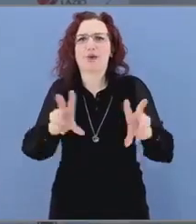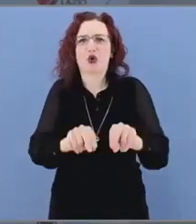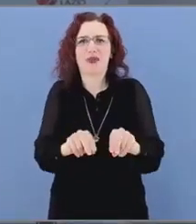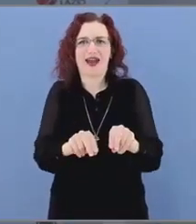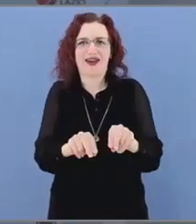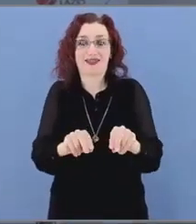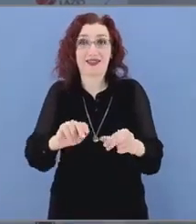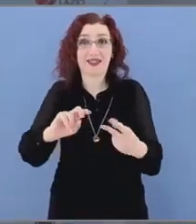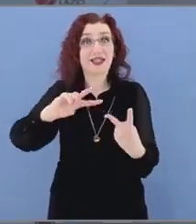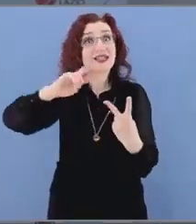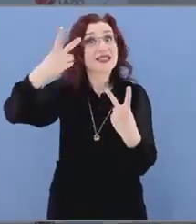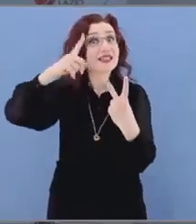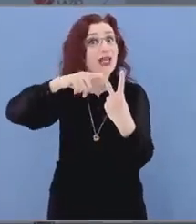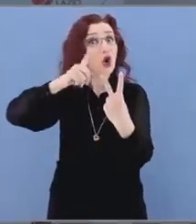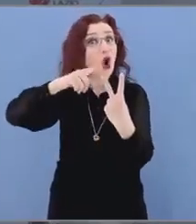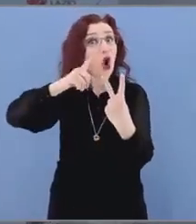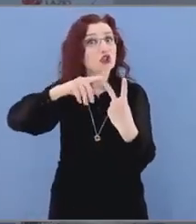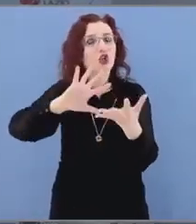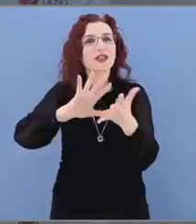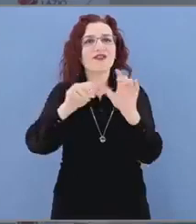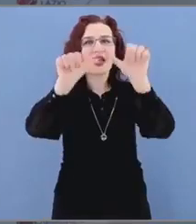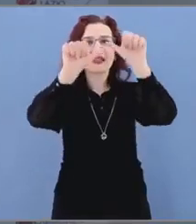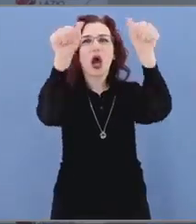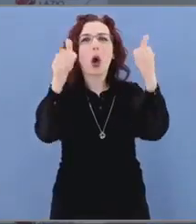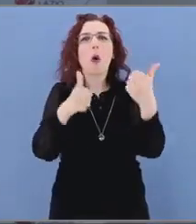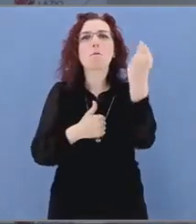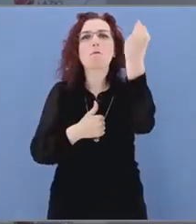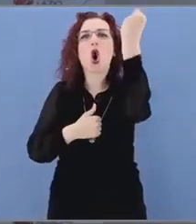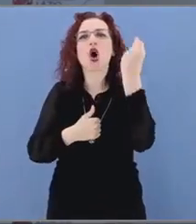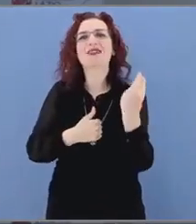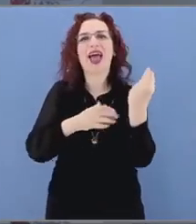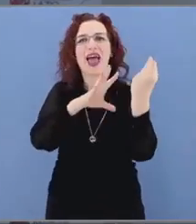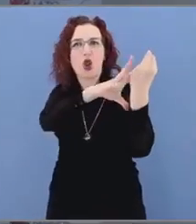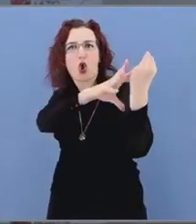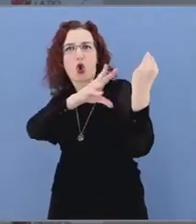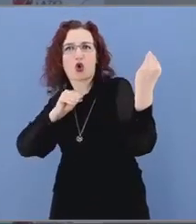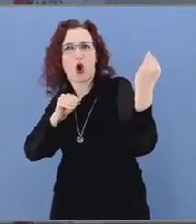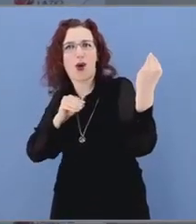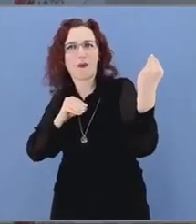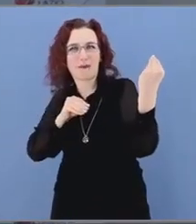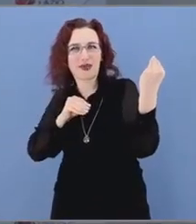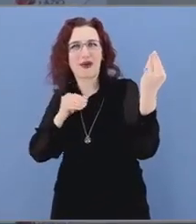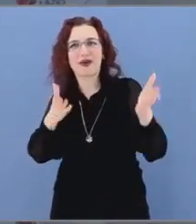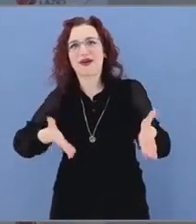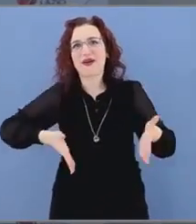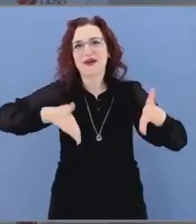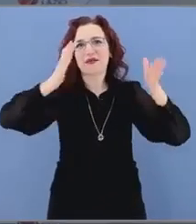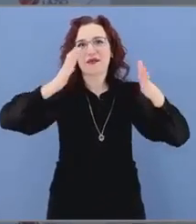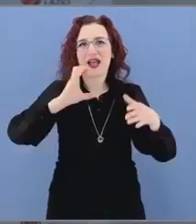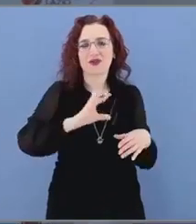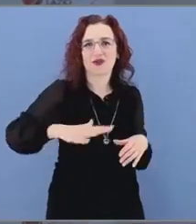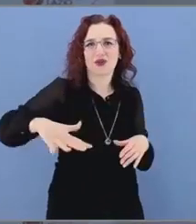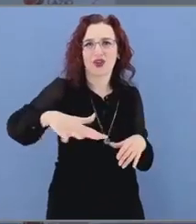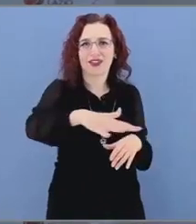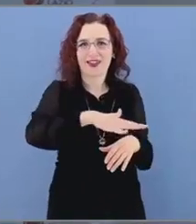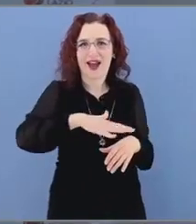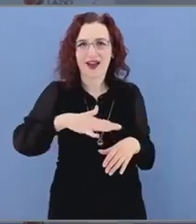che sta avvenendo nel Palazzo di Corviale. Lo ha detto prima chi mi ha preceduto,